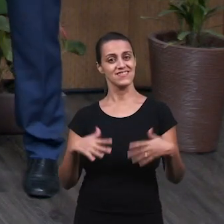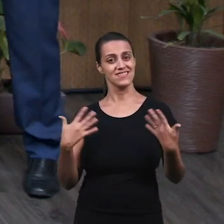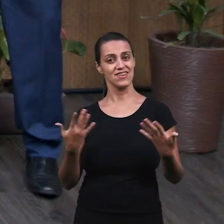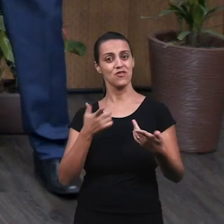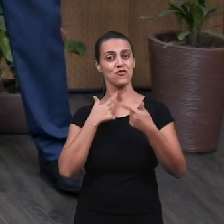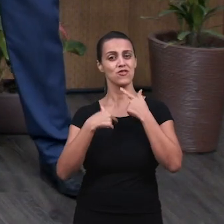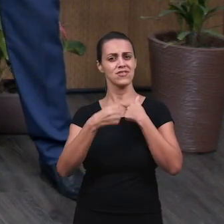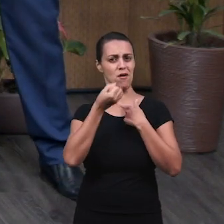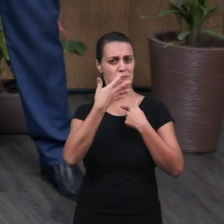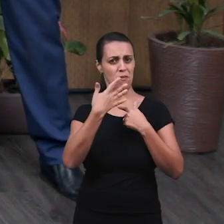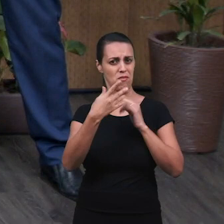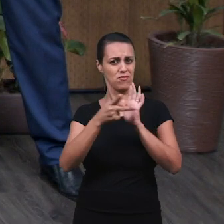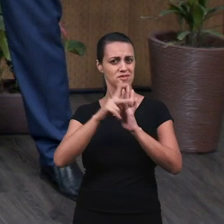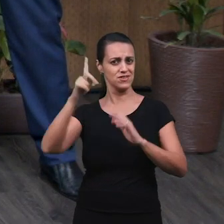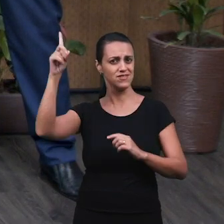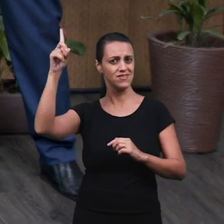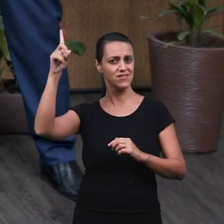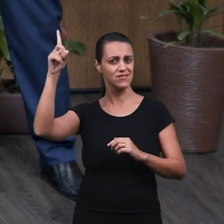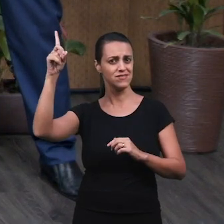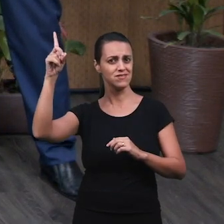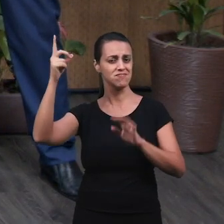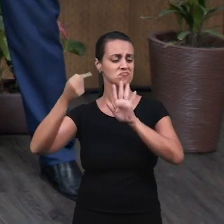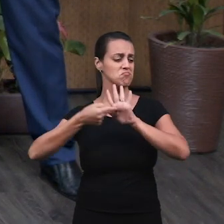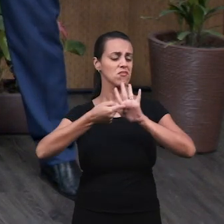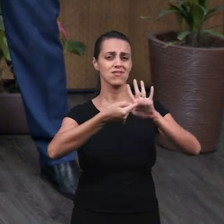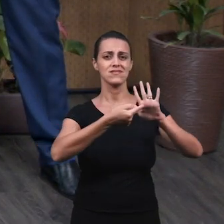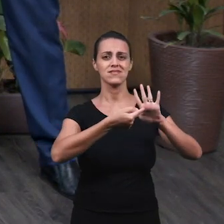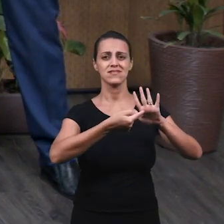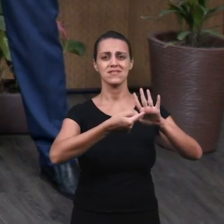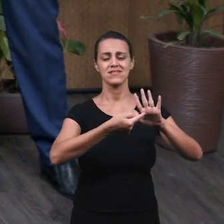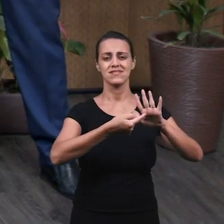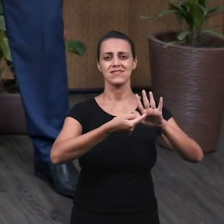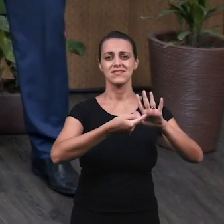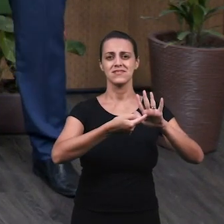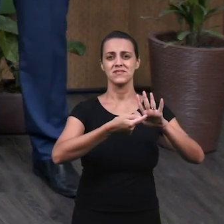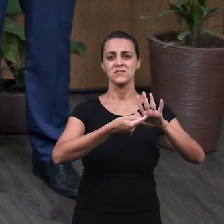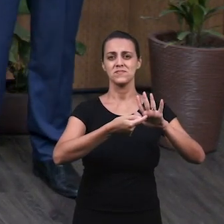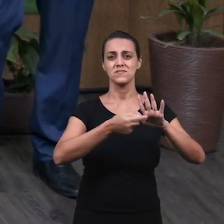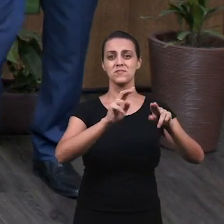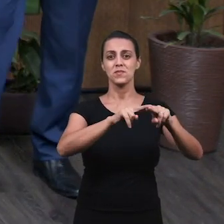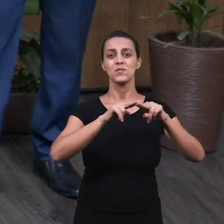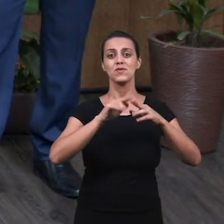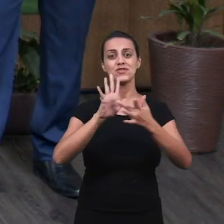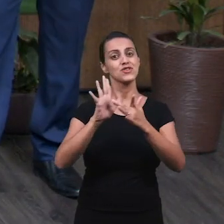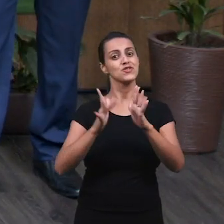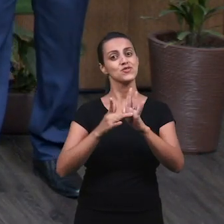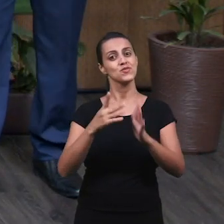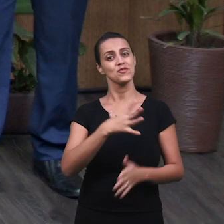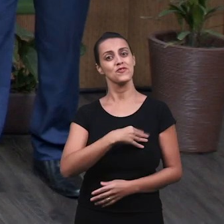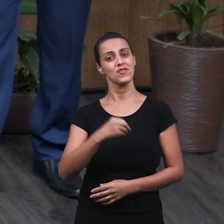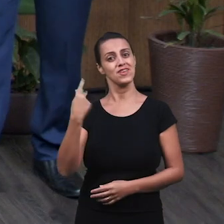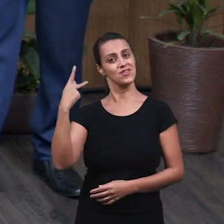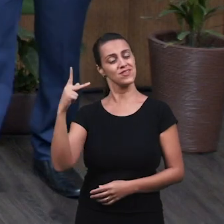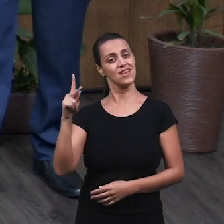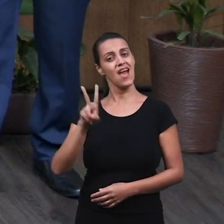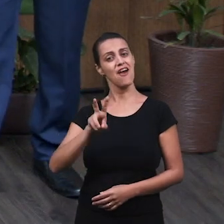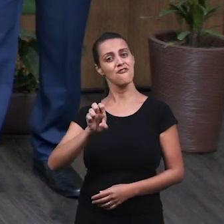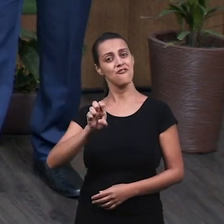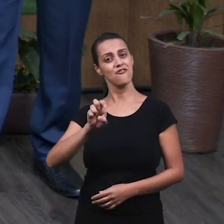est exprimée par le moyen de son Fils Jésus, le Verbe de Dieu, à travers lequel Dieu